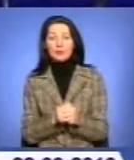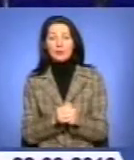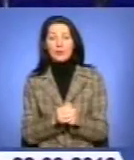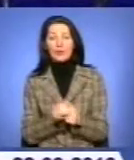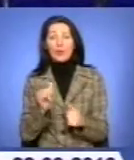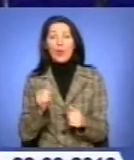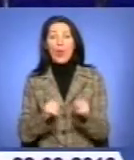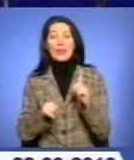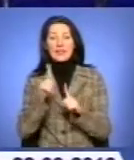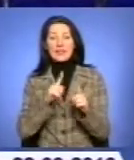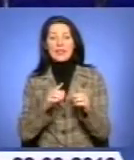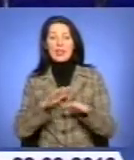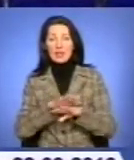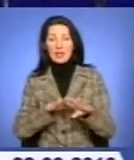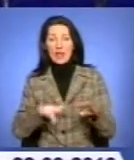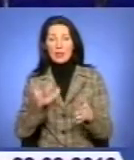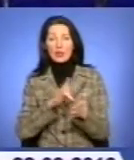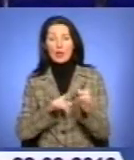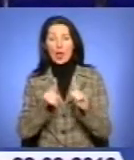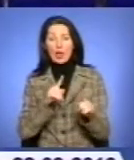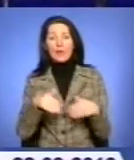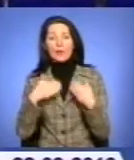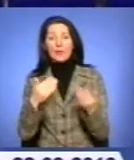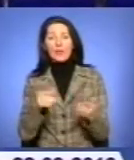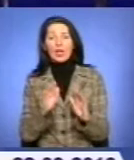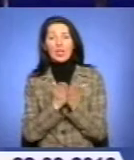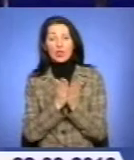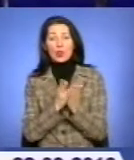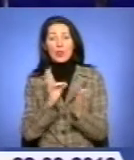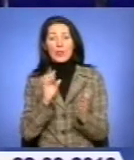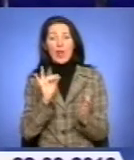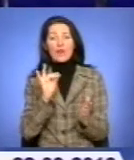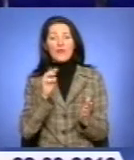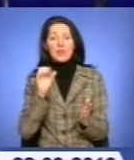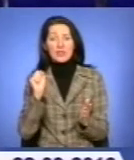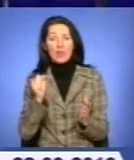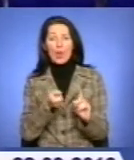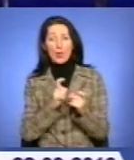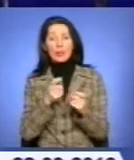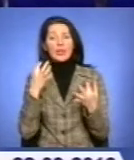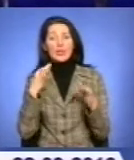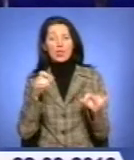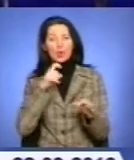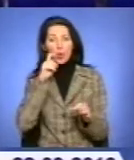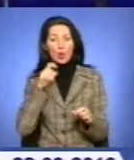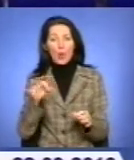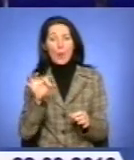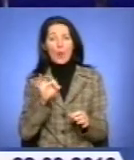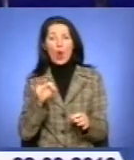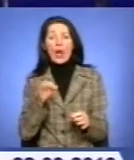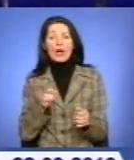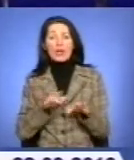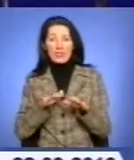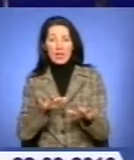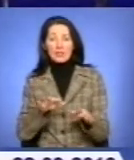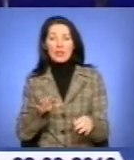У сесійній залі міської ради репрезентували книжку «На вістрі боротьби за незалежну Україну» про діяльність депутатів Тернопільської